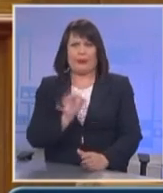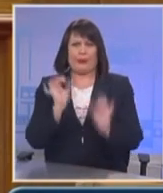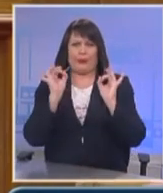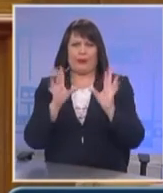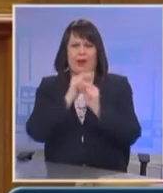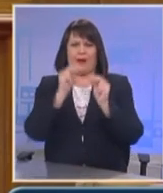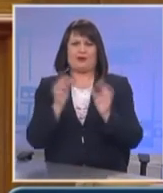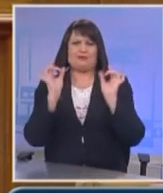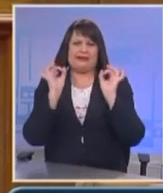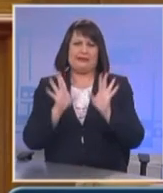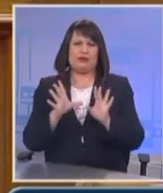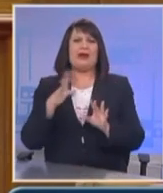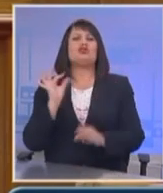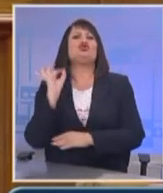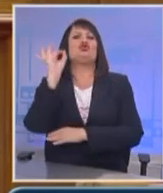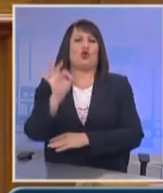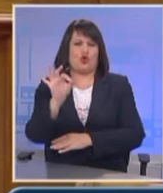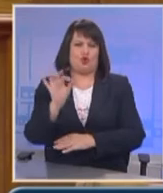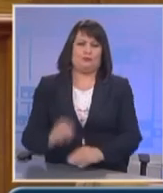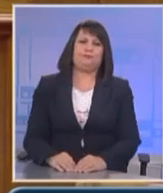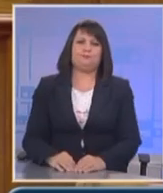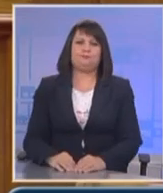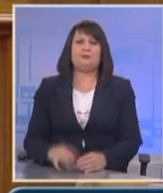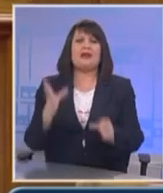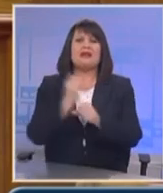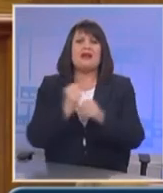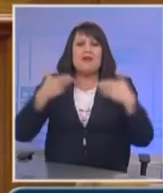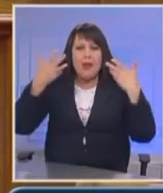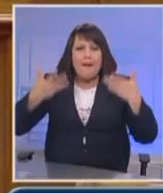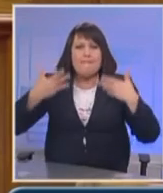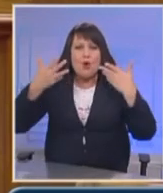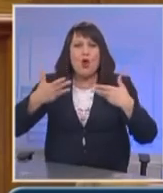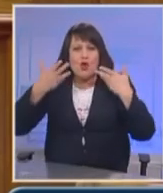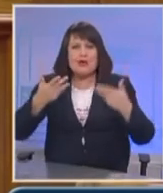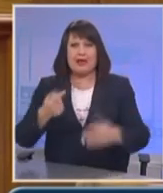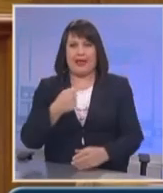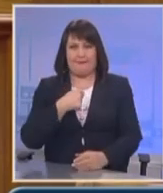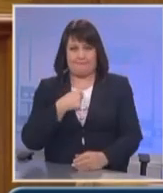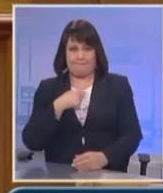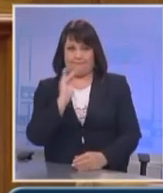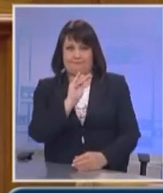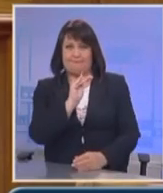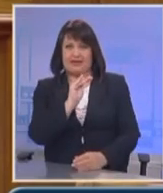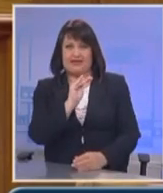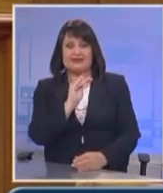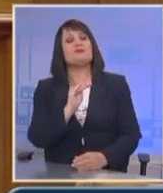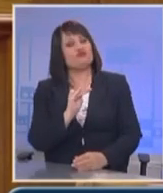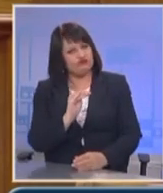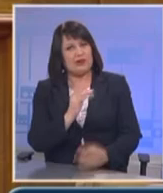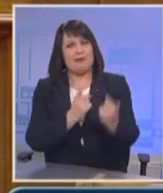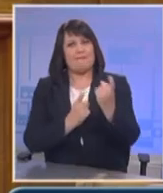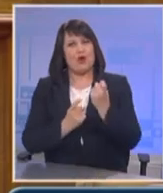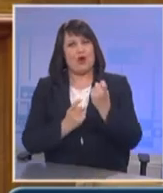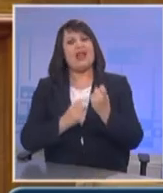σε σχέση με τις επιδιώξεις του. Κατάφερε να είναι απολογούμενος. Εμείς λοιπόν, κύριε Τσίπρα, το γάντι το σηκώνουμε.